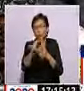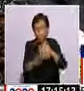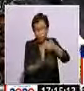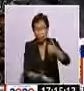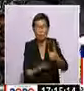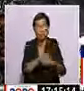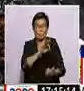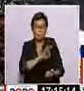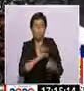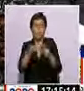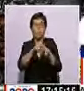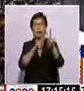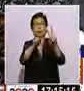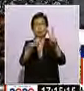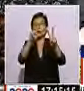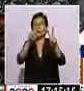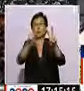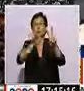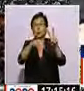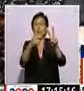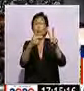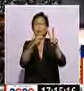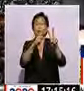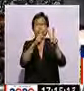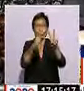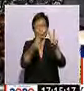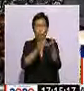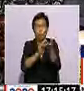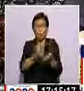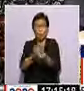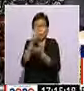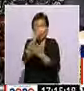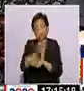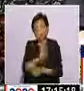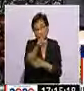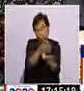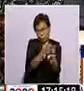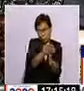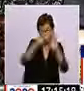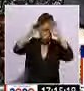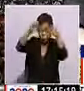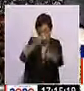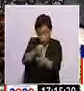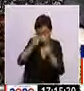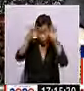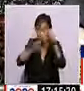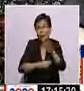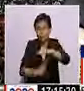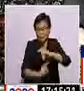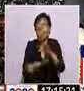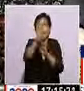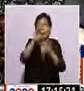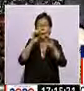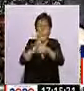sekaligus memberi manfaat kepada 2,000 sekolah bantuan kerajaan. Salah satu bidang fokus utama dasar pembangunan modal